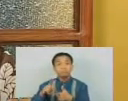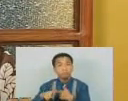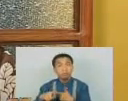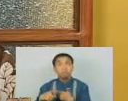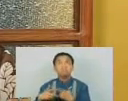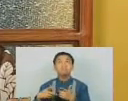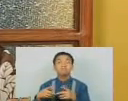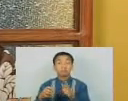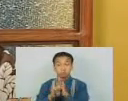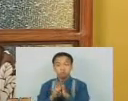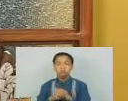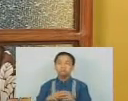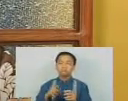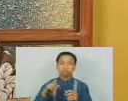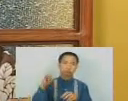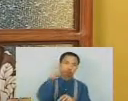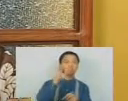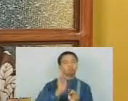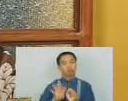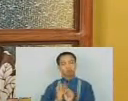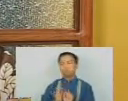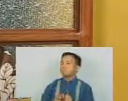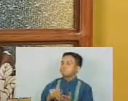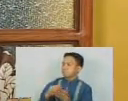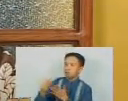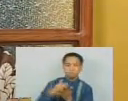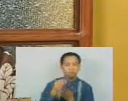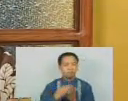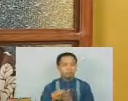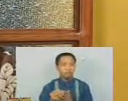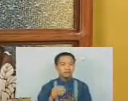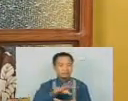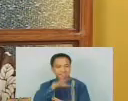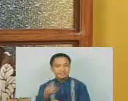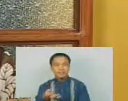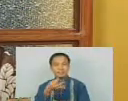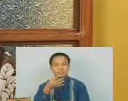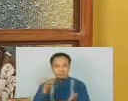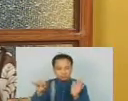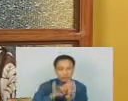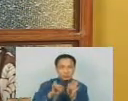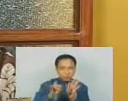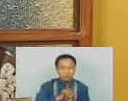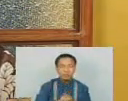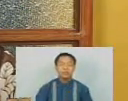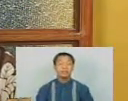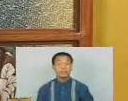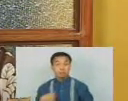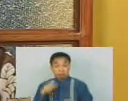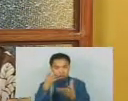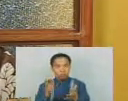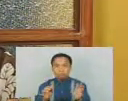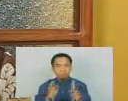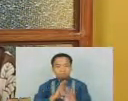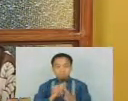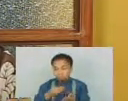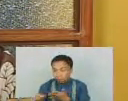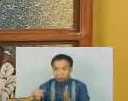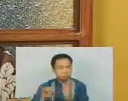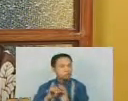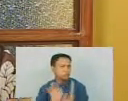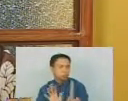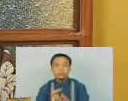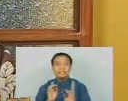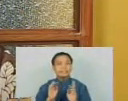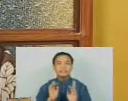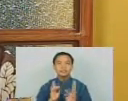sinasabi ko lang, hindi ko sinasabi na, sige, wag na tayong bumili ng pagkain. Ang sinasabi ko, i-organize natin yung resources natin. Exactly.